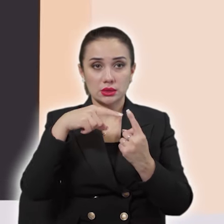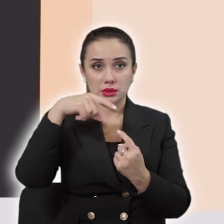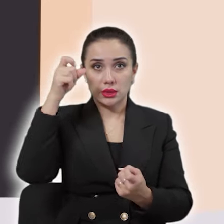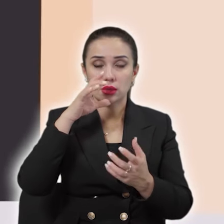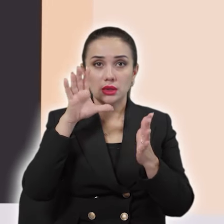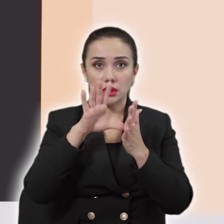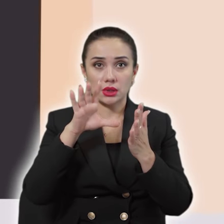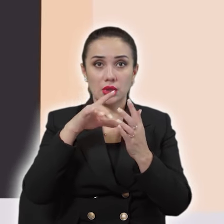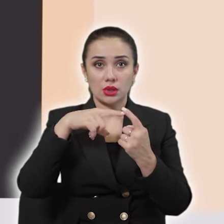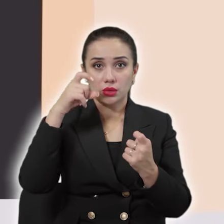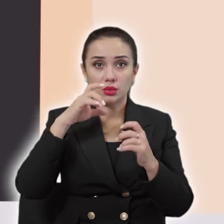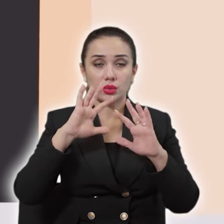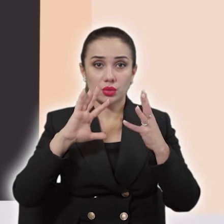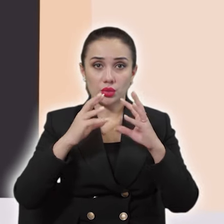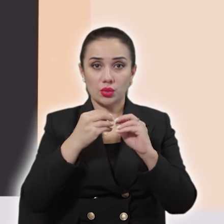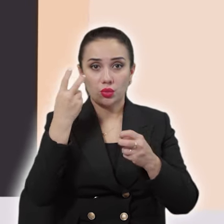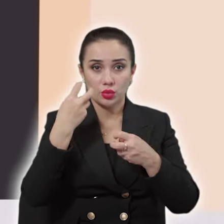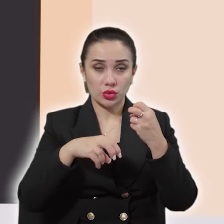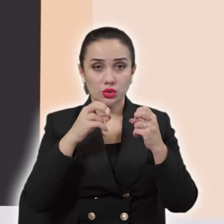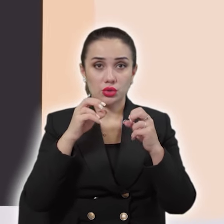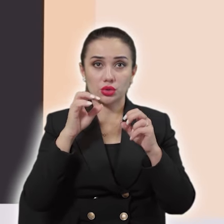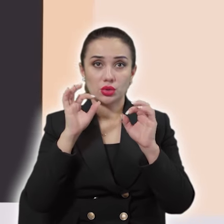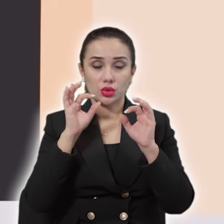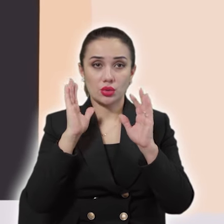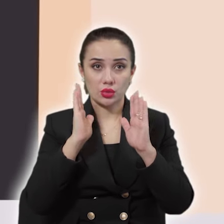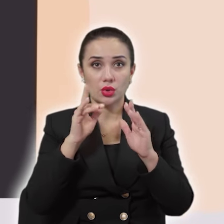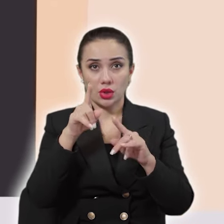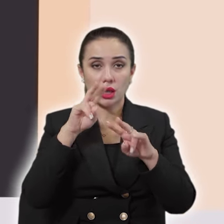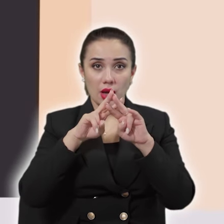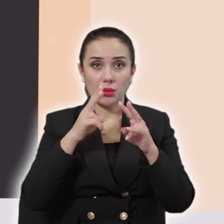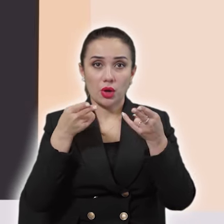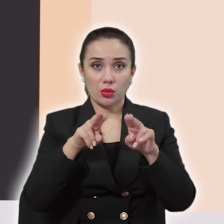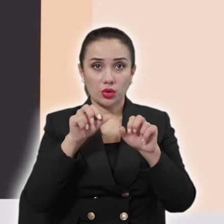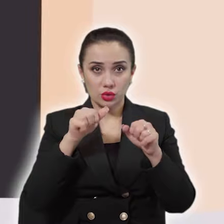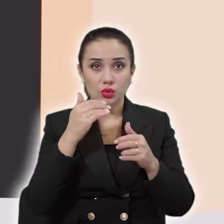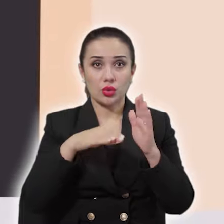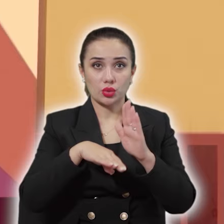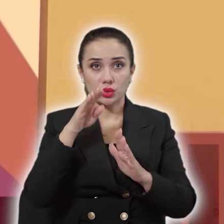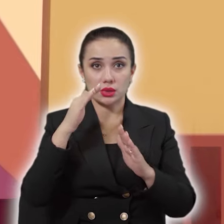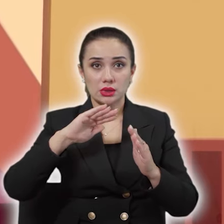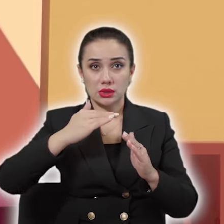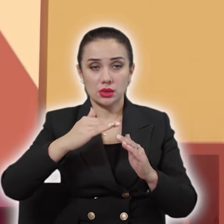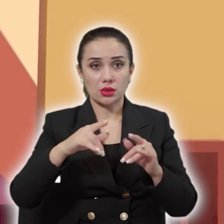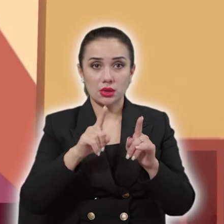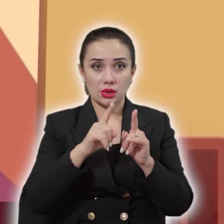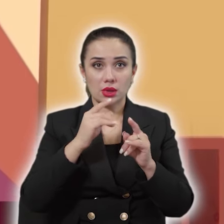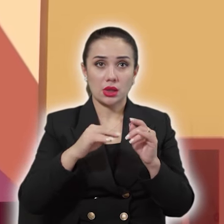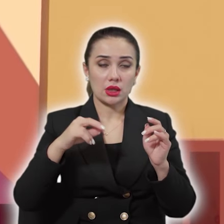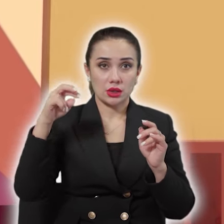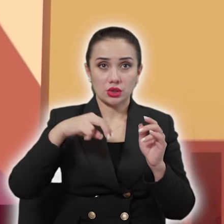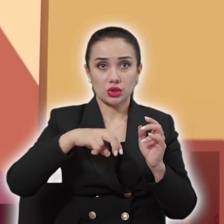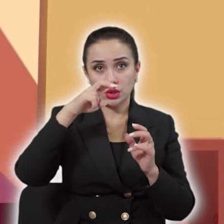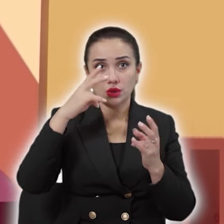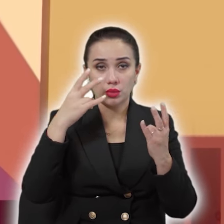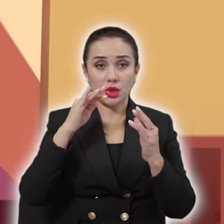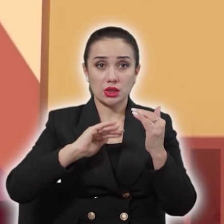liftning simlarida elektr tutashishi ro'y berib, buzilishi turgan gap. Unda qamalib qolish mumkin. Yaxshisi zinapoyalar yordamida chiqib